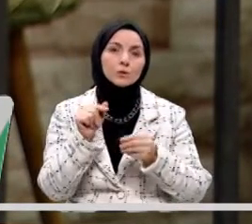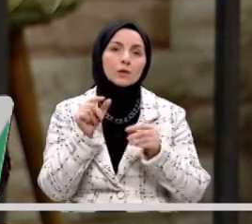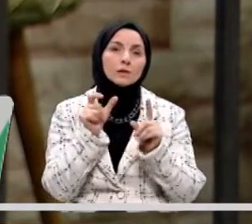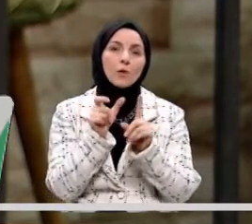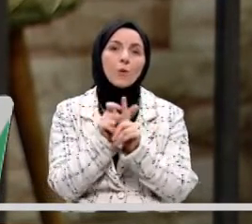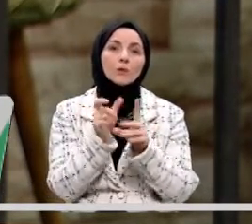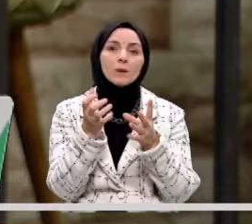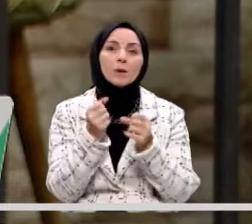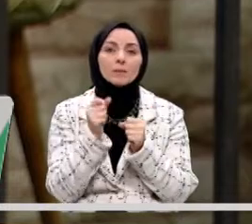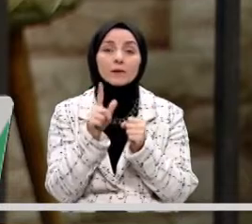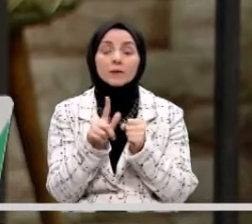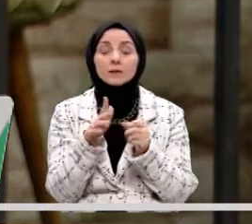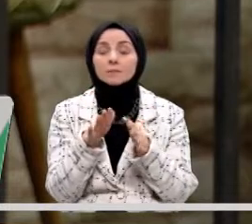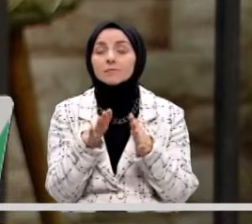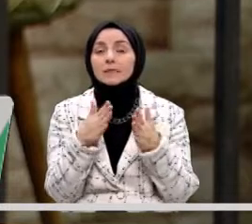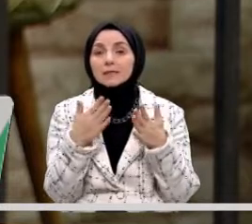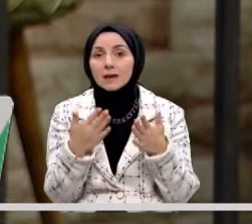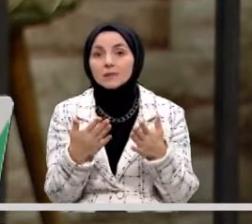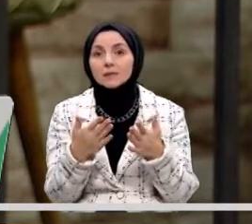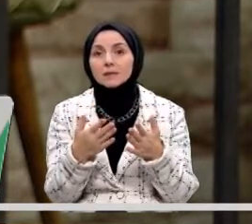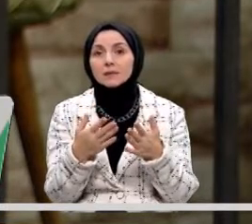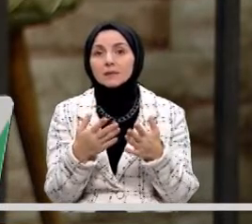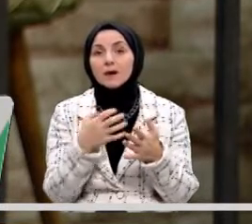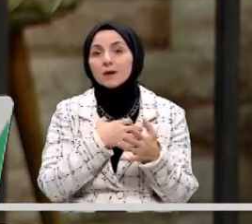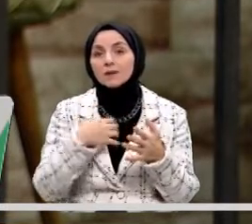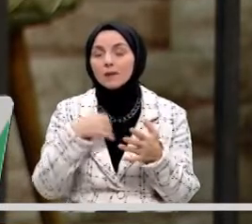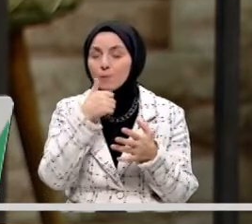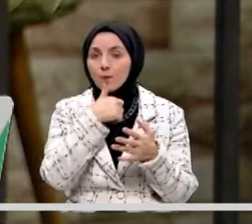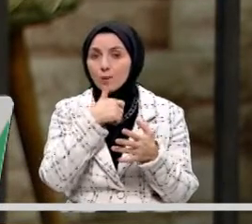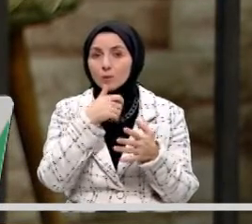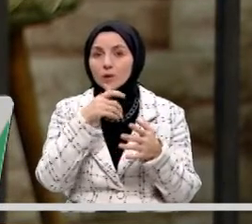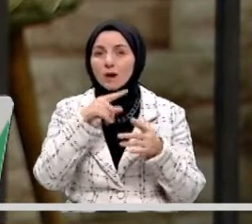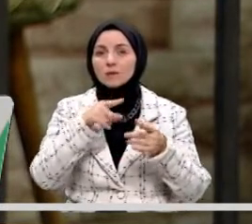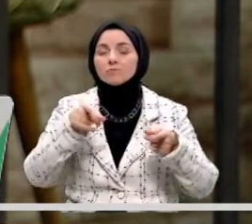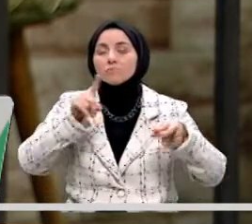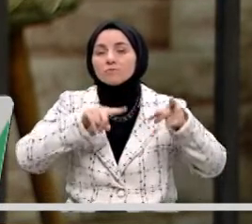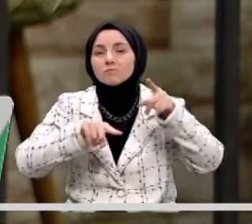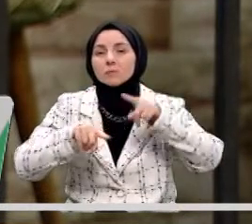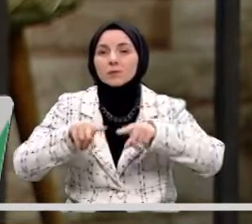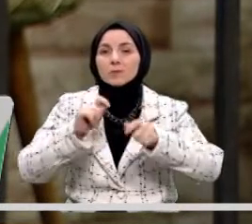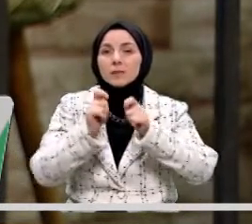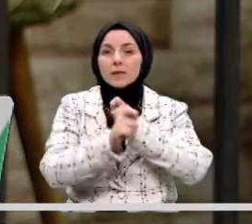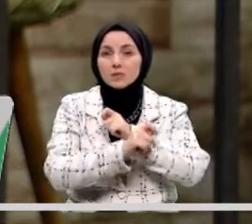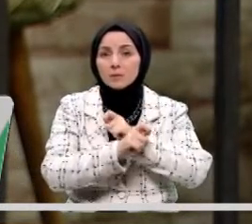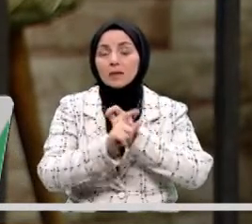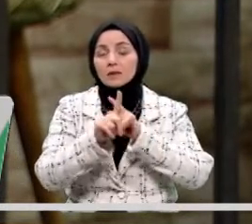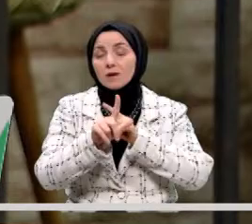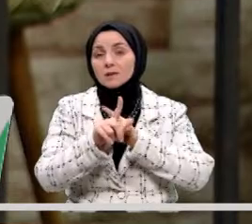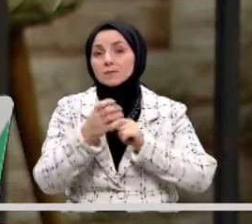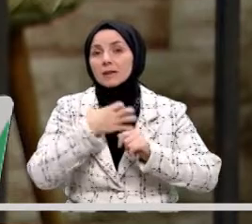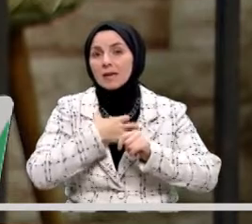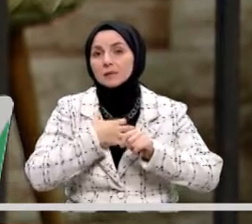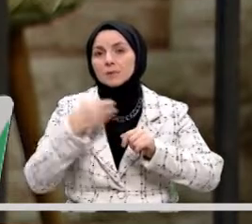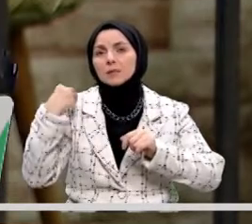demek bu yani Bizler tekniklerimizi değiştirmek zorundayız anne baba olarak kendimizi yenilememiz gerekiyor Evet bu yaşa kadar